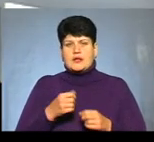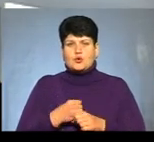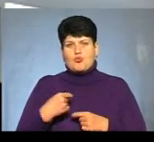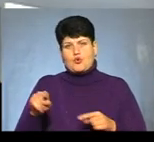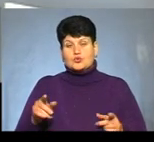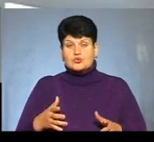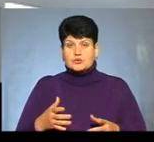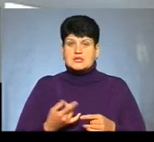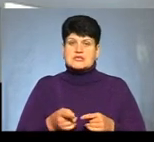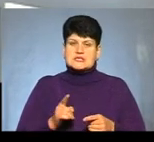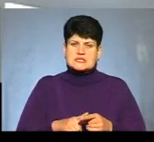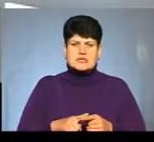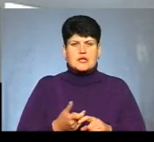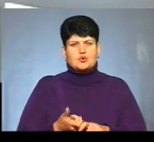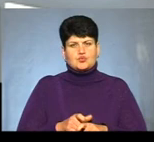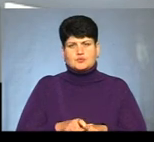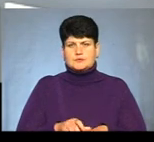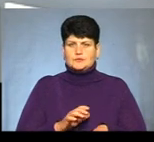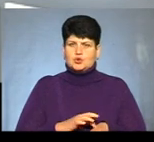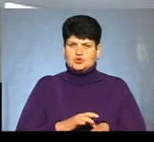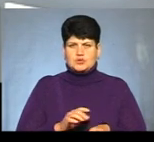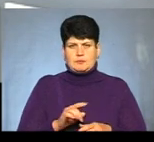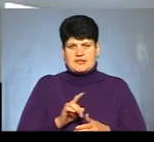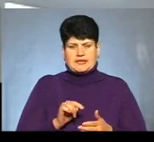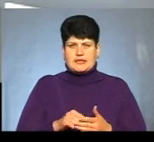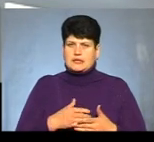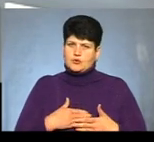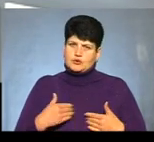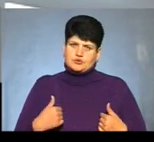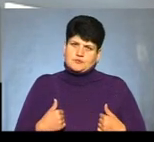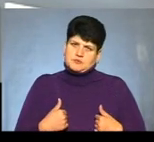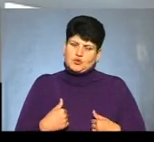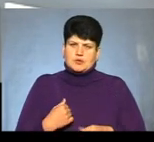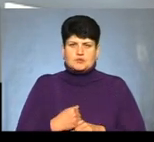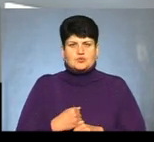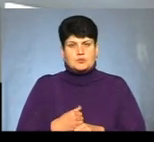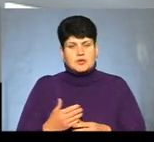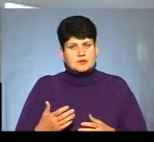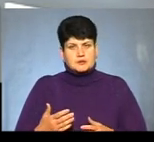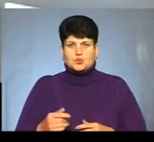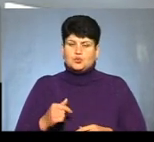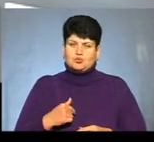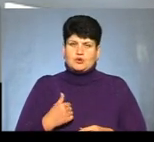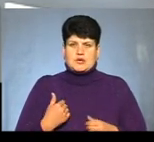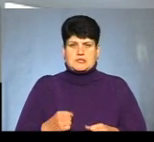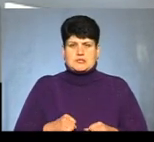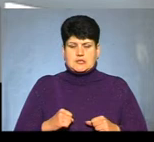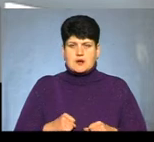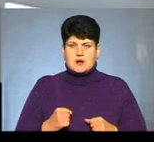собі, шукайте роботу. Ну, це дуже боляче питання. Це дуже складно. Я би не хотів, щоб зі мною так поступали. Тому